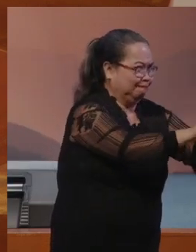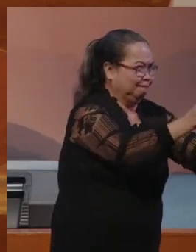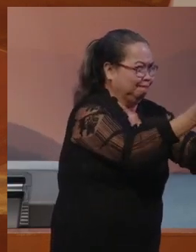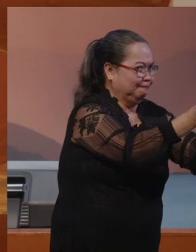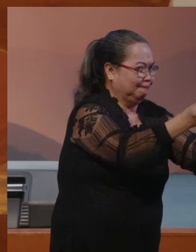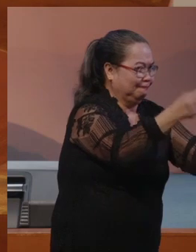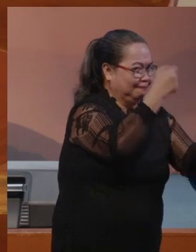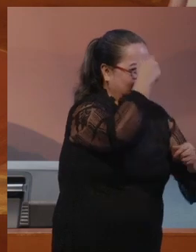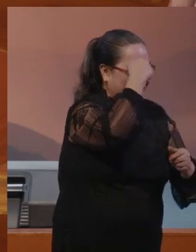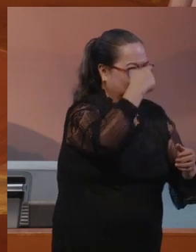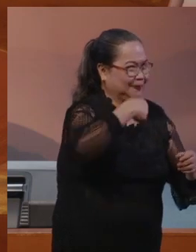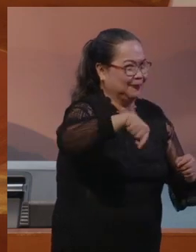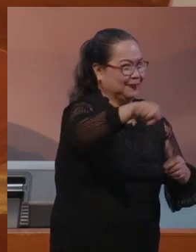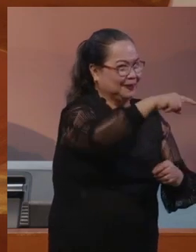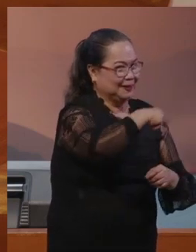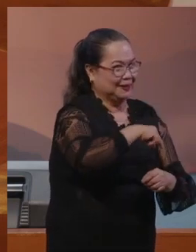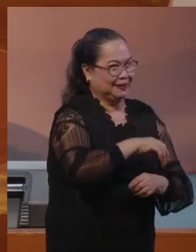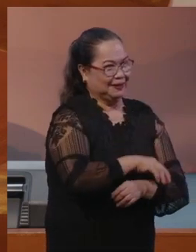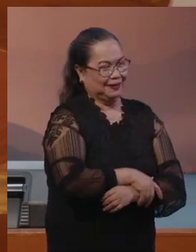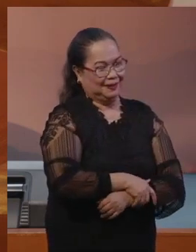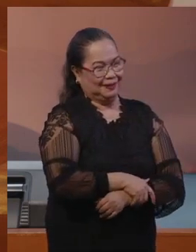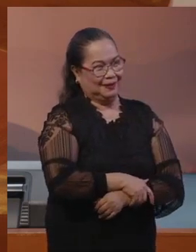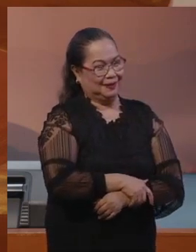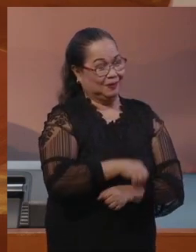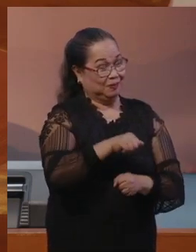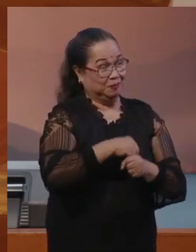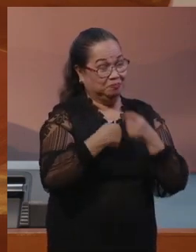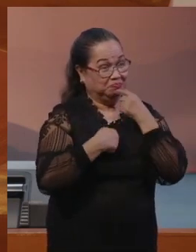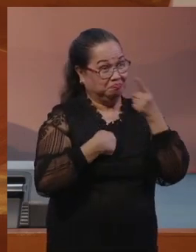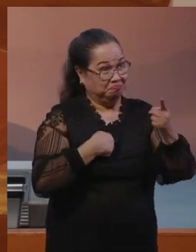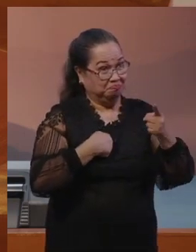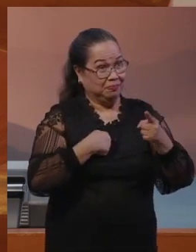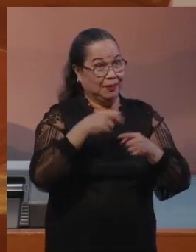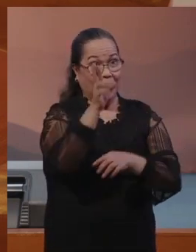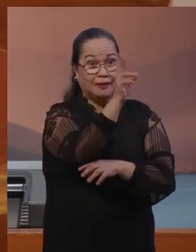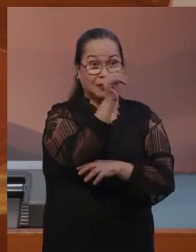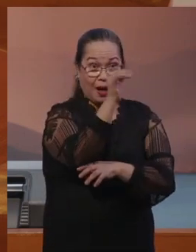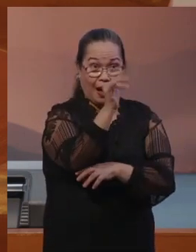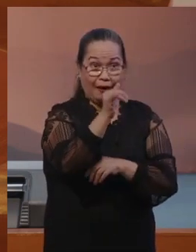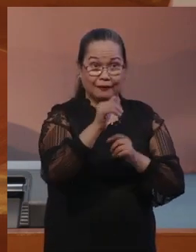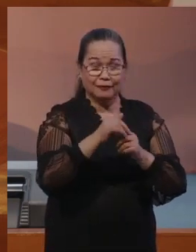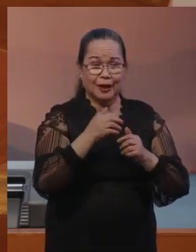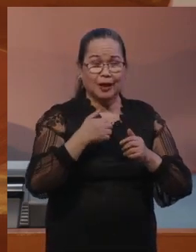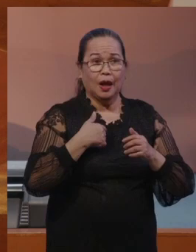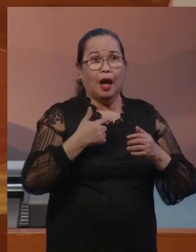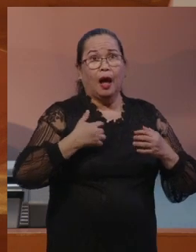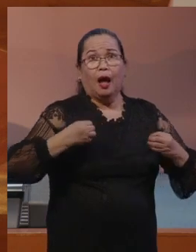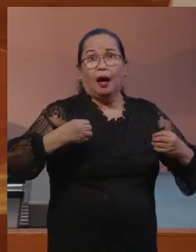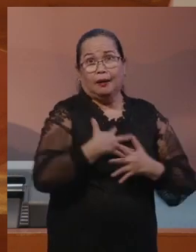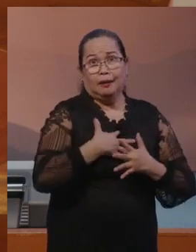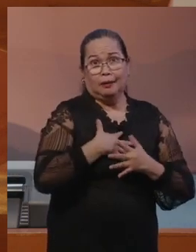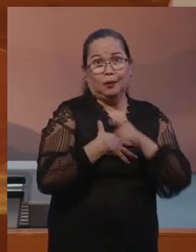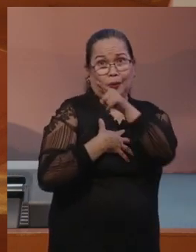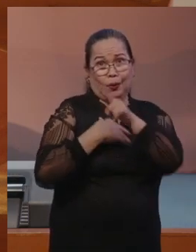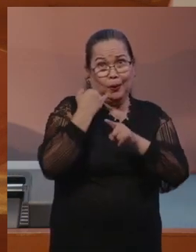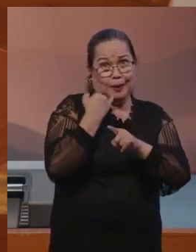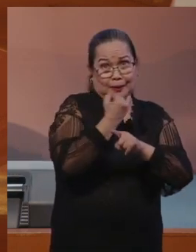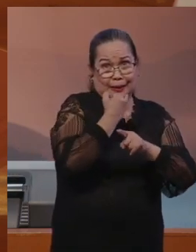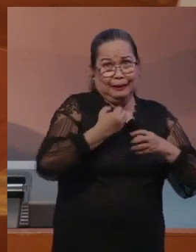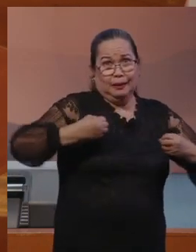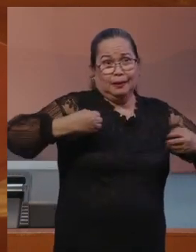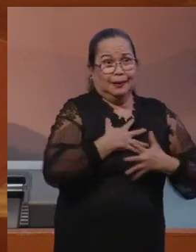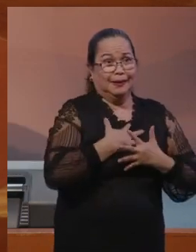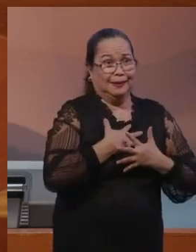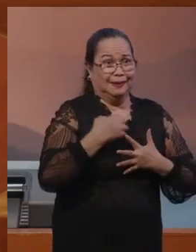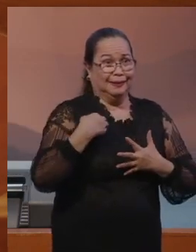away because of us. Kinote nila yung sinabi ni Rahab. We melt away because of you. Kinote nila kay